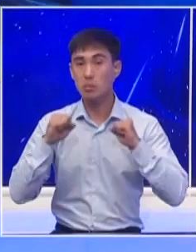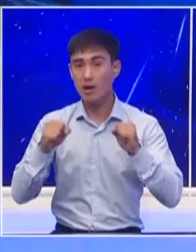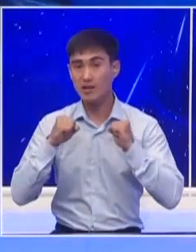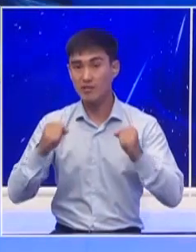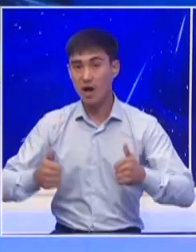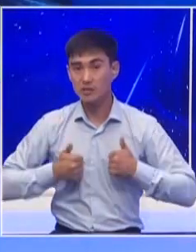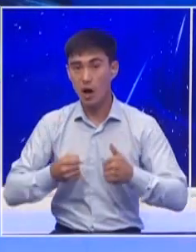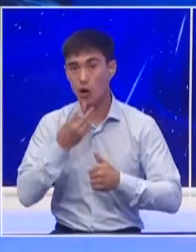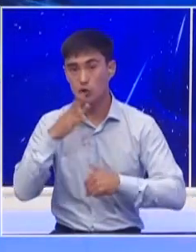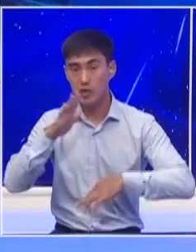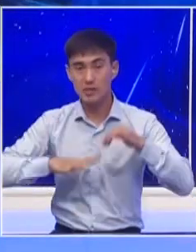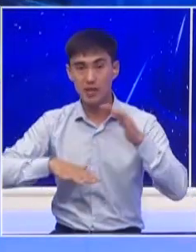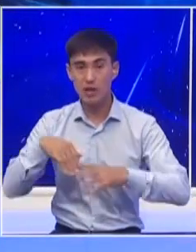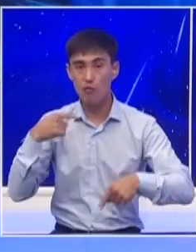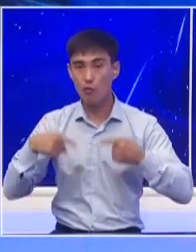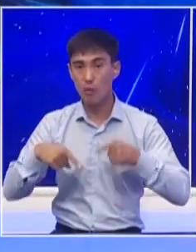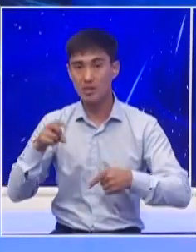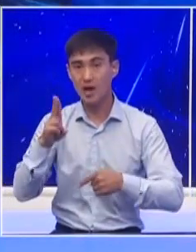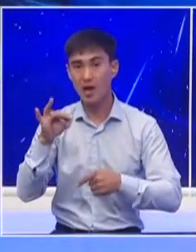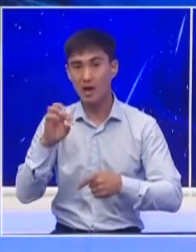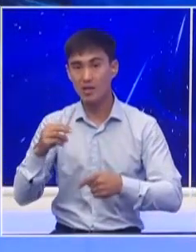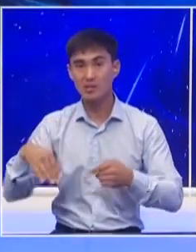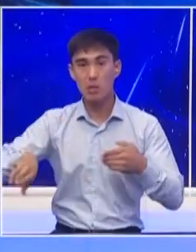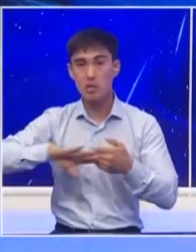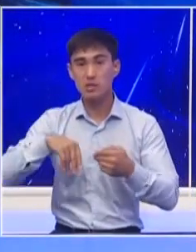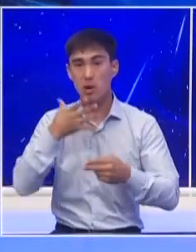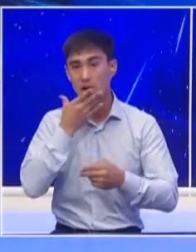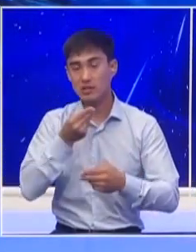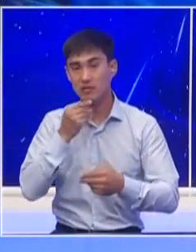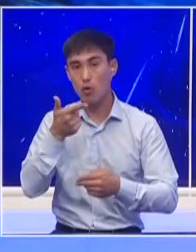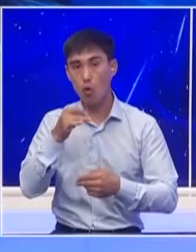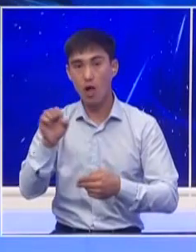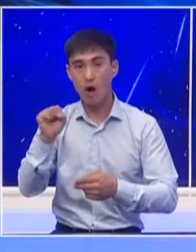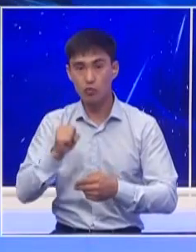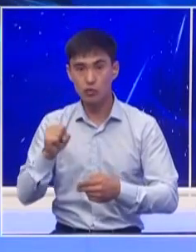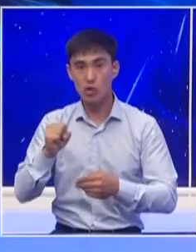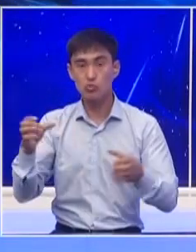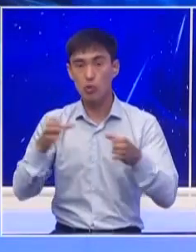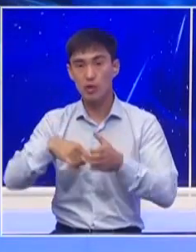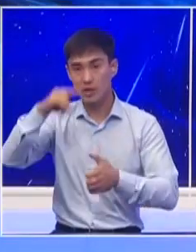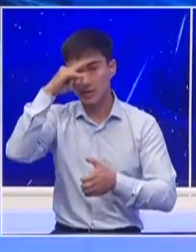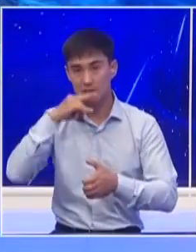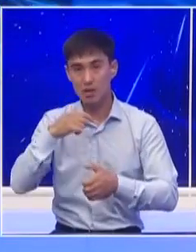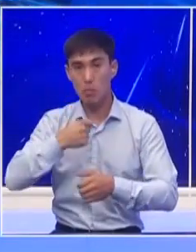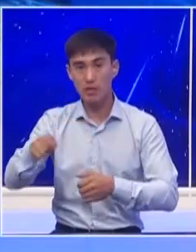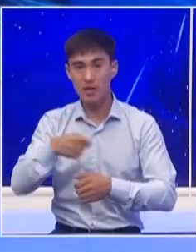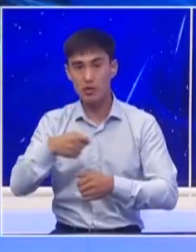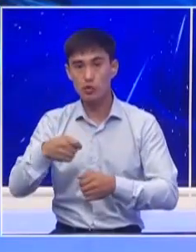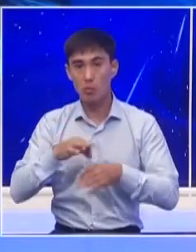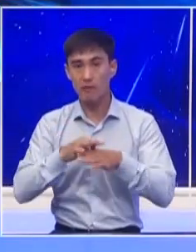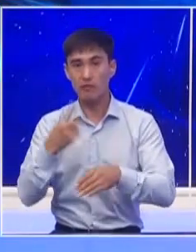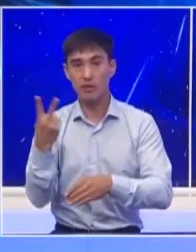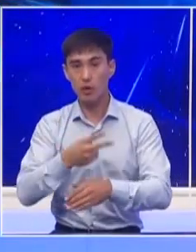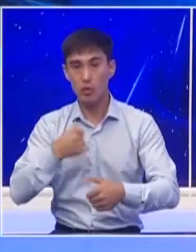Спортивный азарт и хорошее настроение. Футболист Кайрата забил самый красивый гол августа. Сборная Казахстана по теннису проведет свой